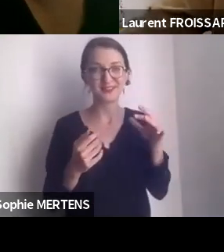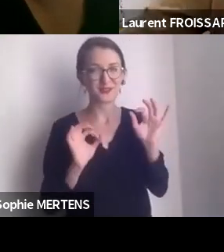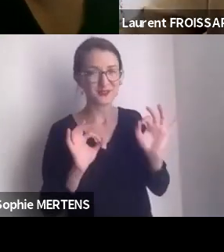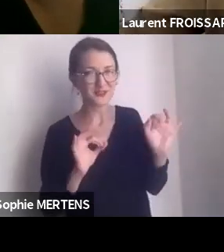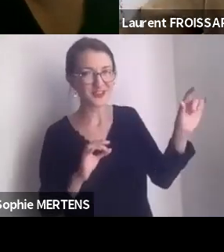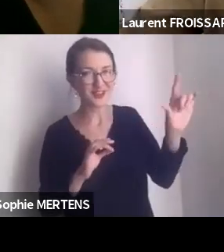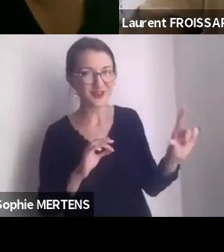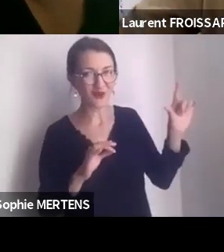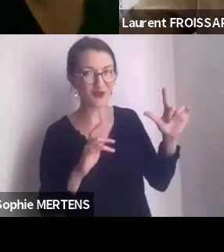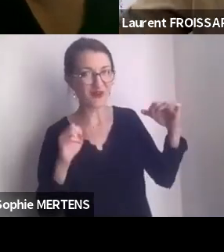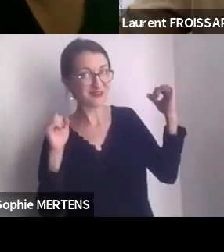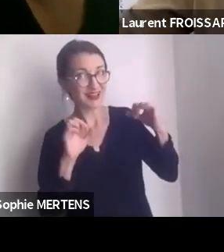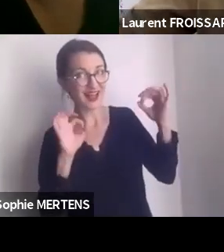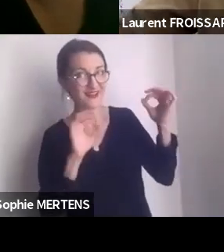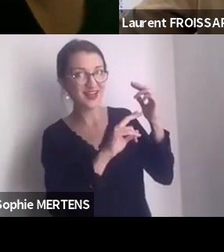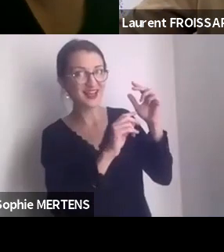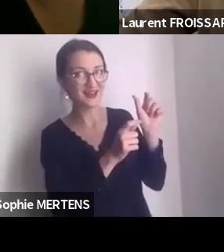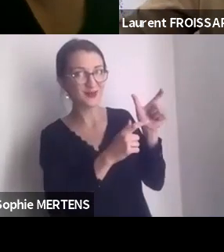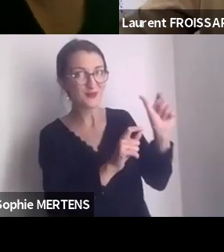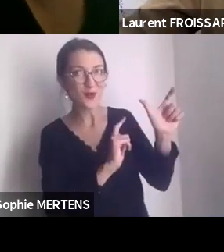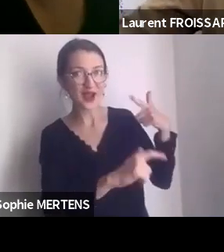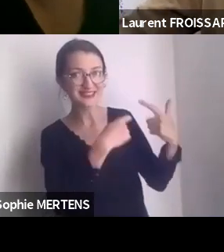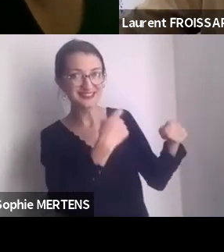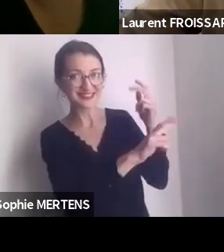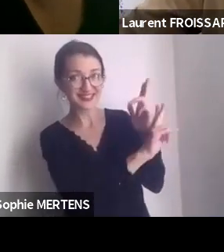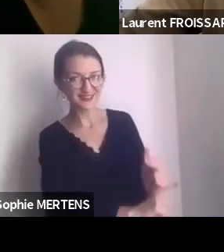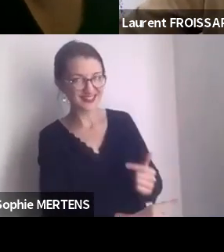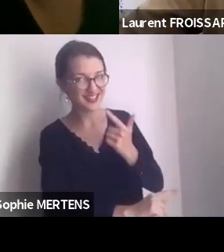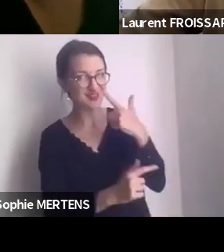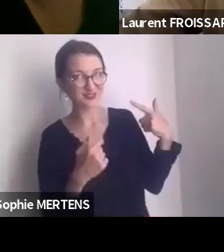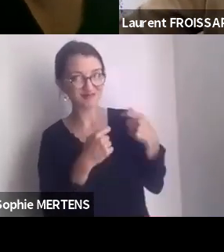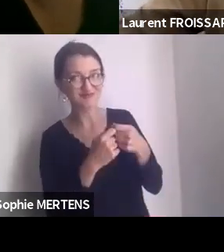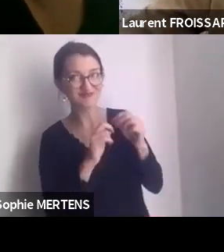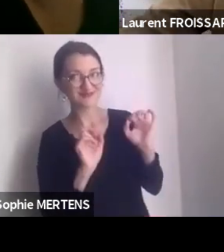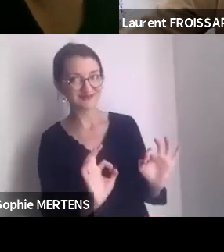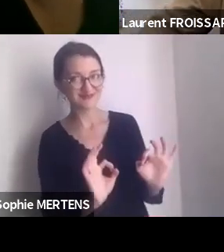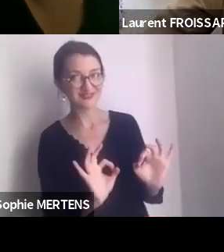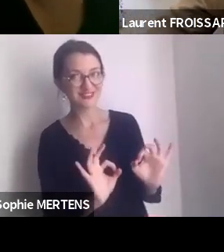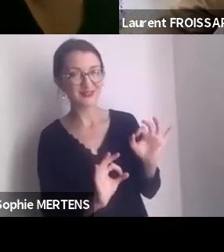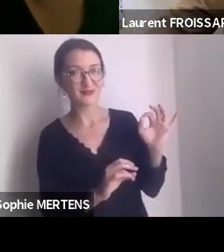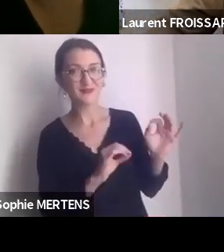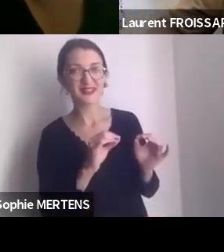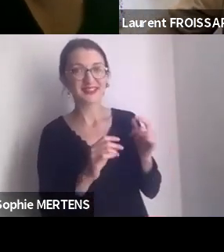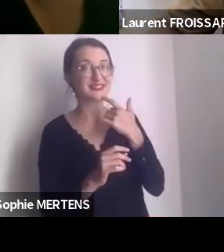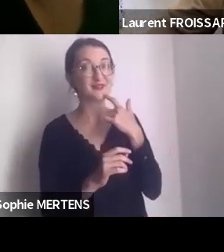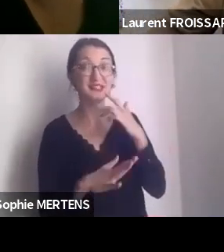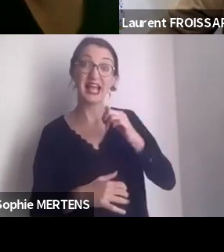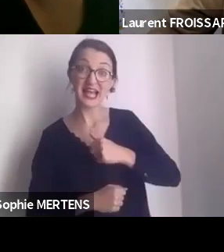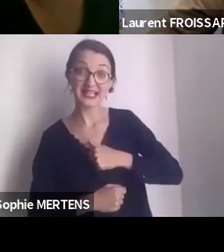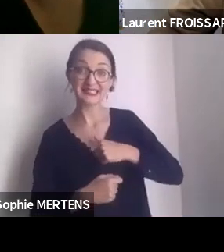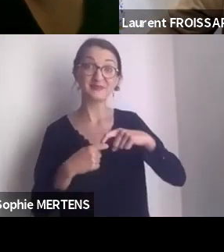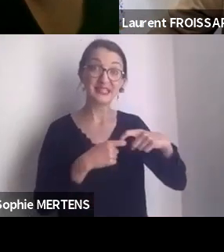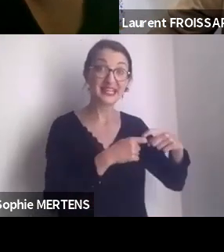te parle ? Est-ce que nous amène Manel Mathieu en tant que chef d'entreprise ? On aura ton retour d'expérience après, mais accepter et s'adapter à un monde